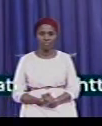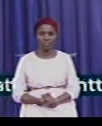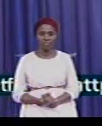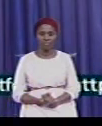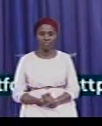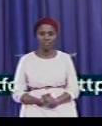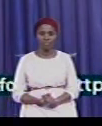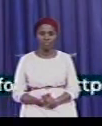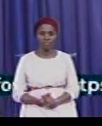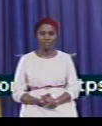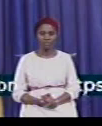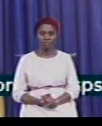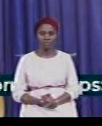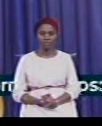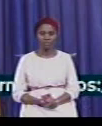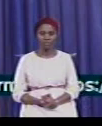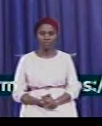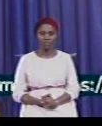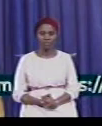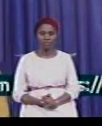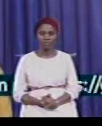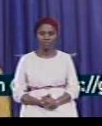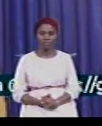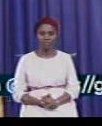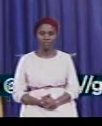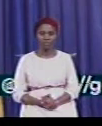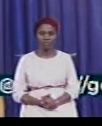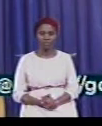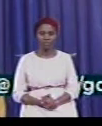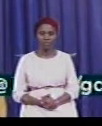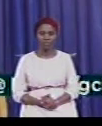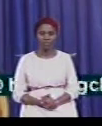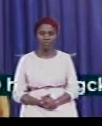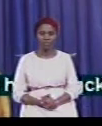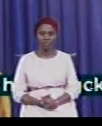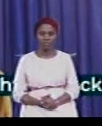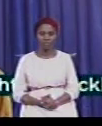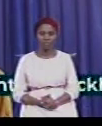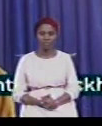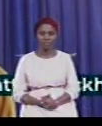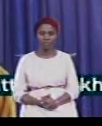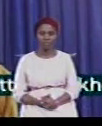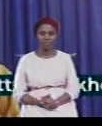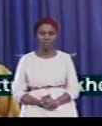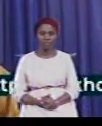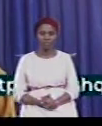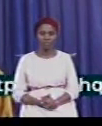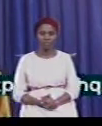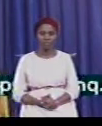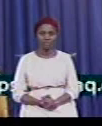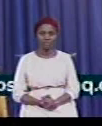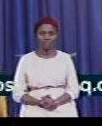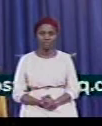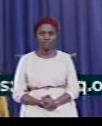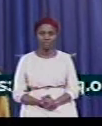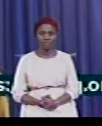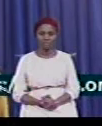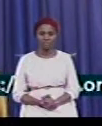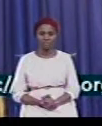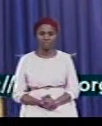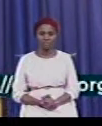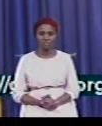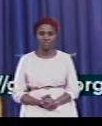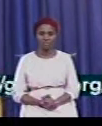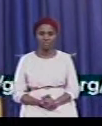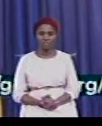no. Ya ba ye na kura neni na ye kase pa. Fe na mewire kula ho. Se neni na ye sa. Enti adia